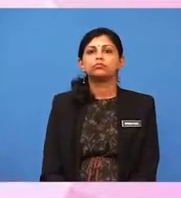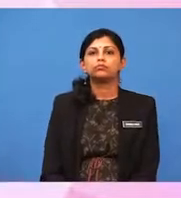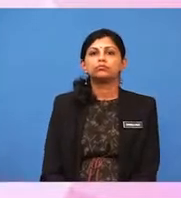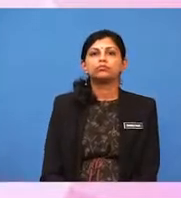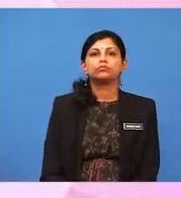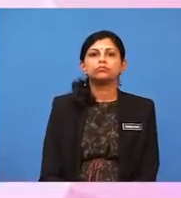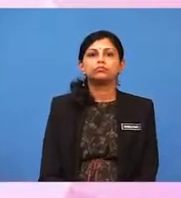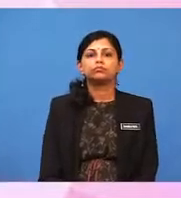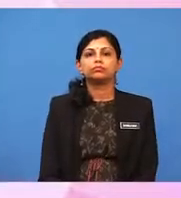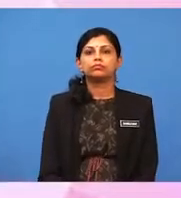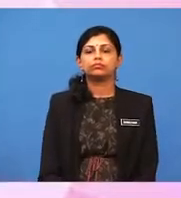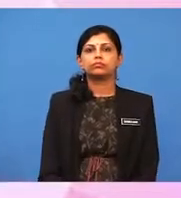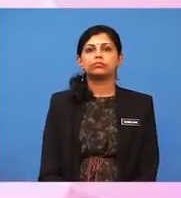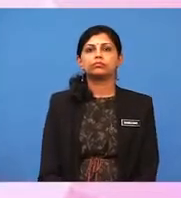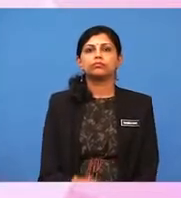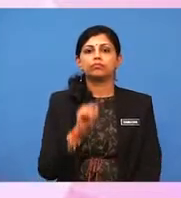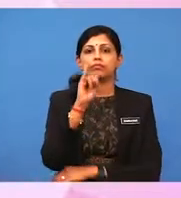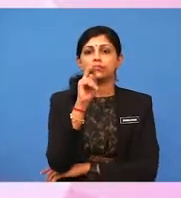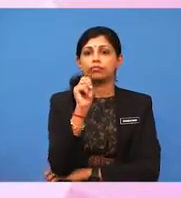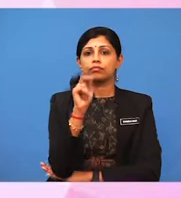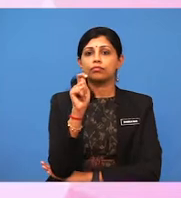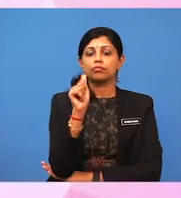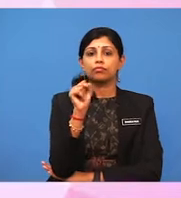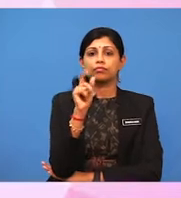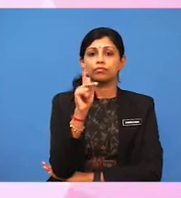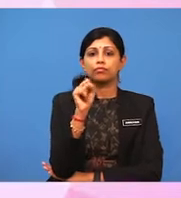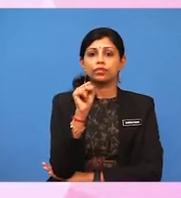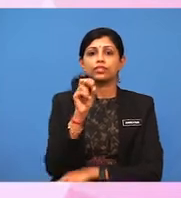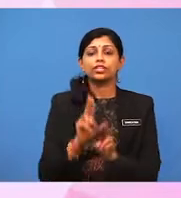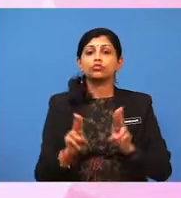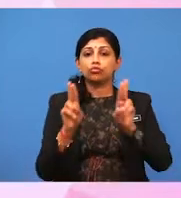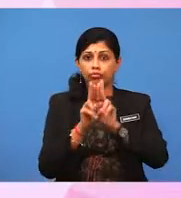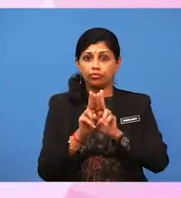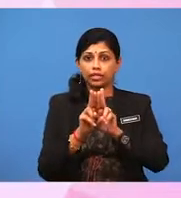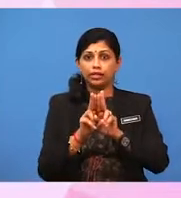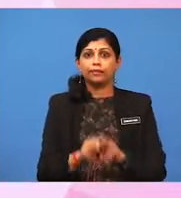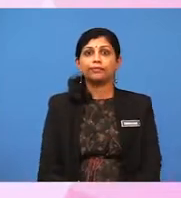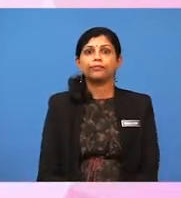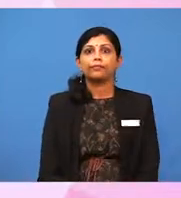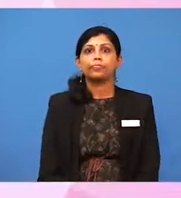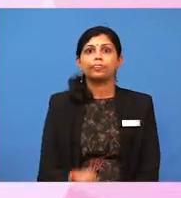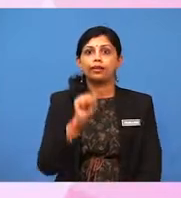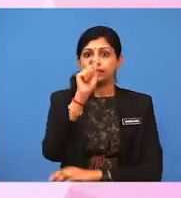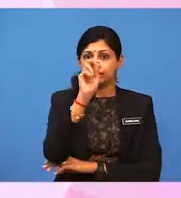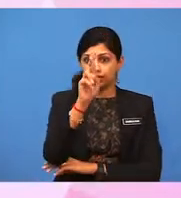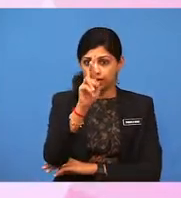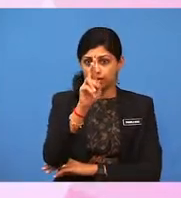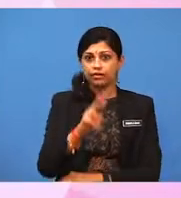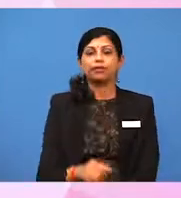berganda A. Sinteks umum yang digunakan untuk mengisytihar jenis data string ialah